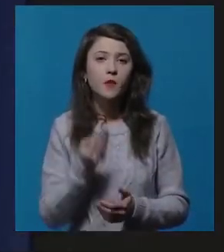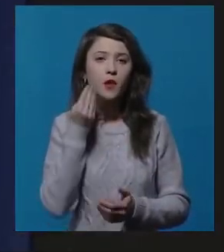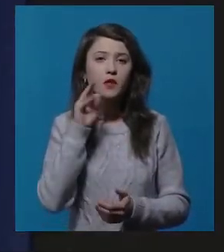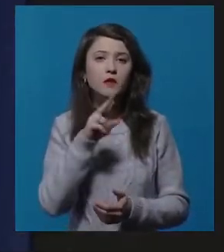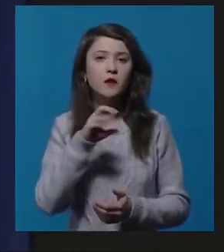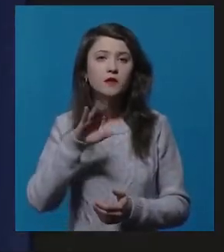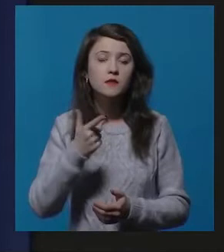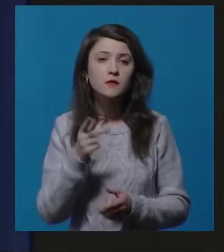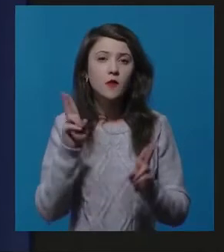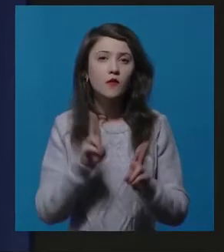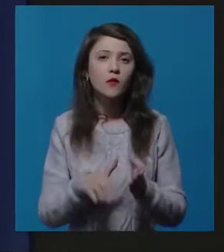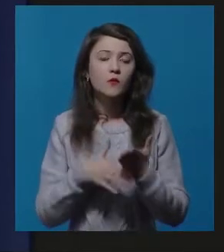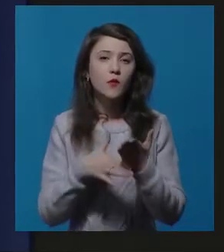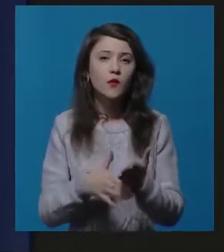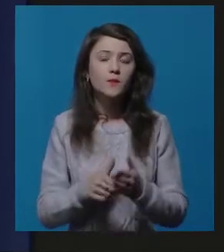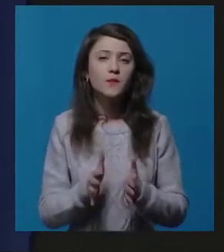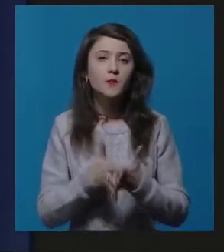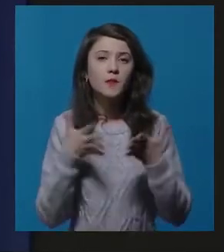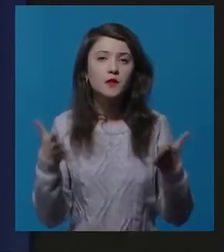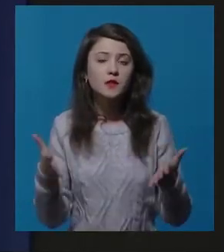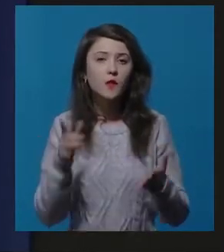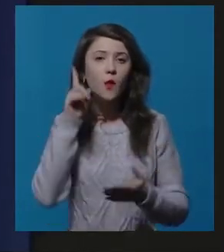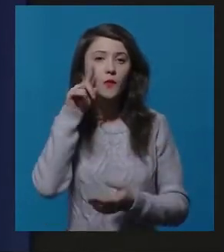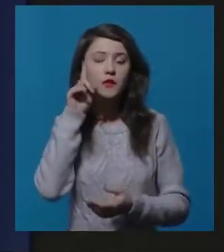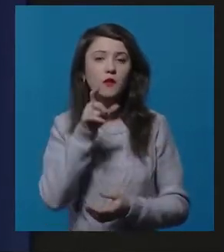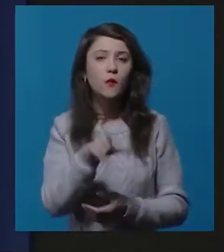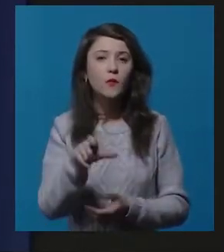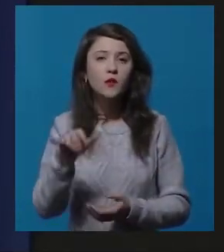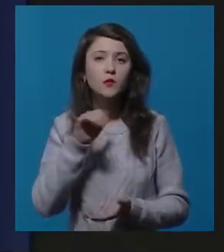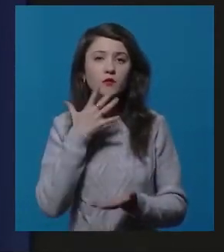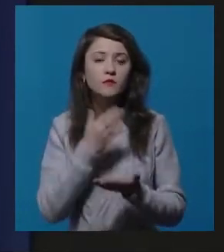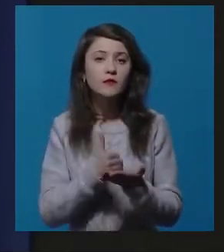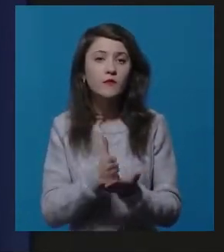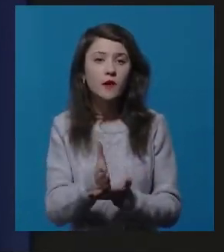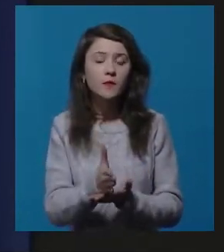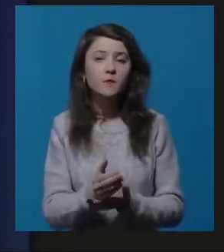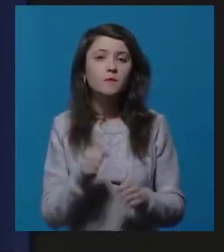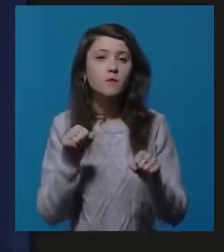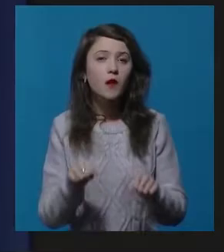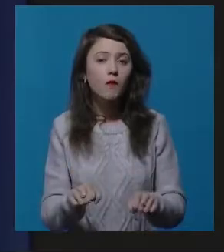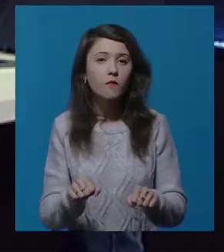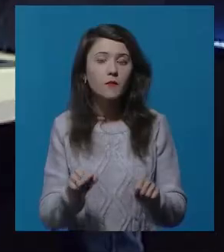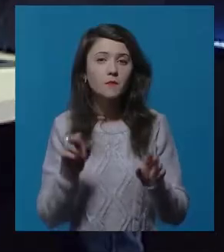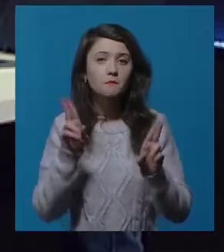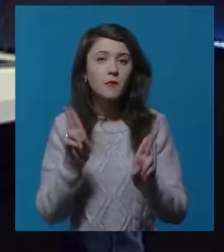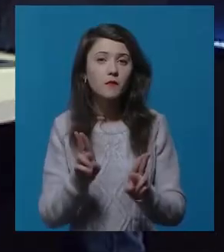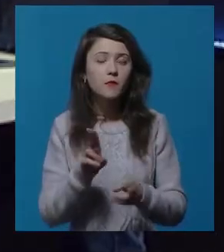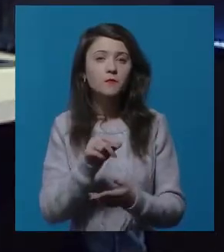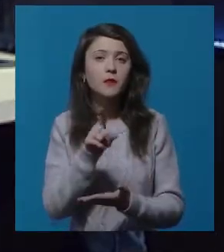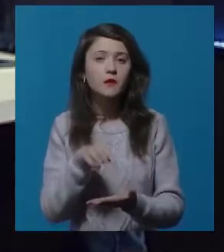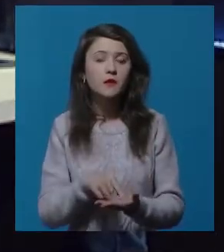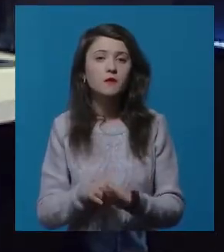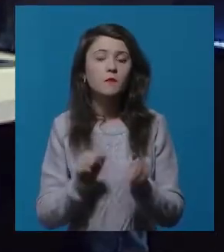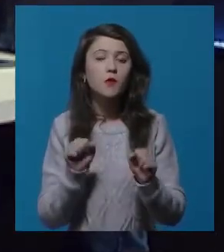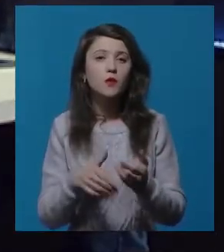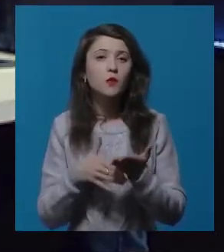правової допомоги, збільшити обізнаність громадян у сфері правових питань, допомогти захистити